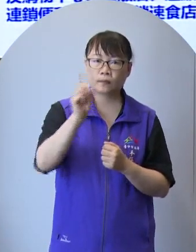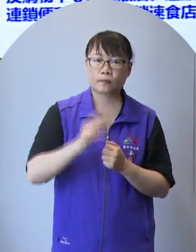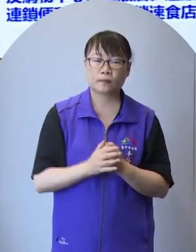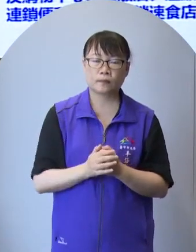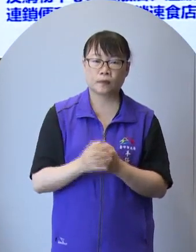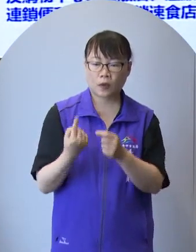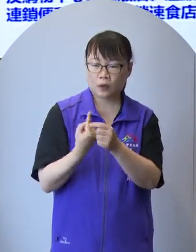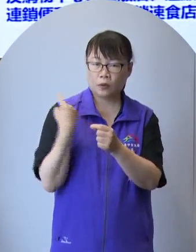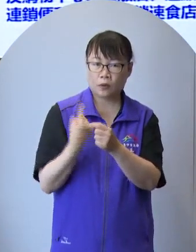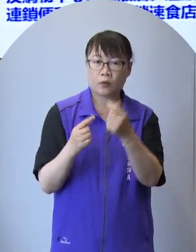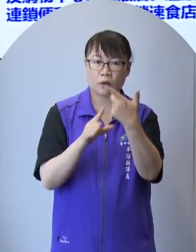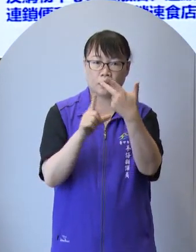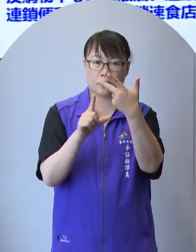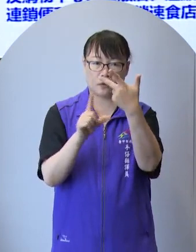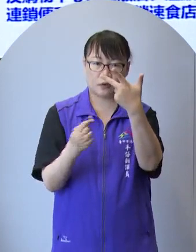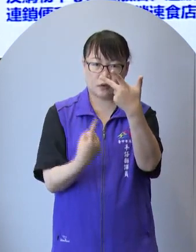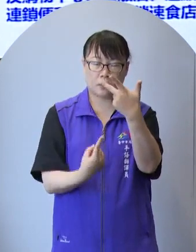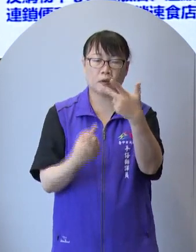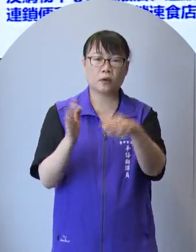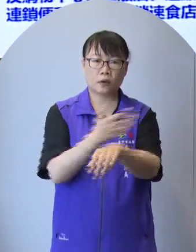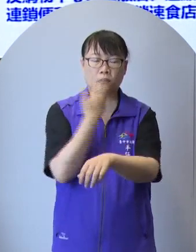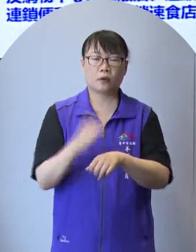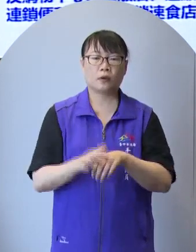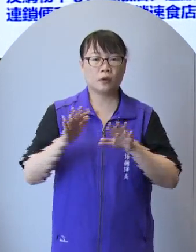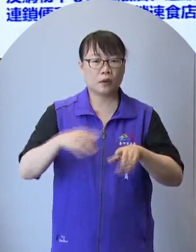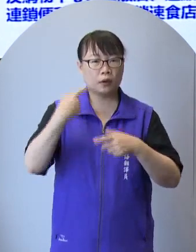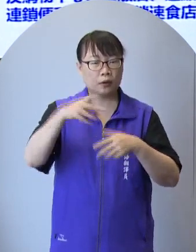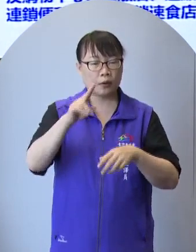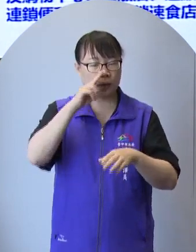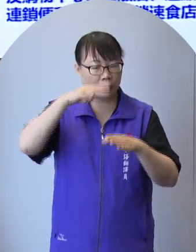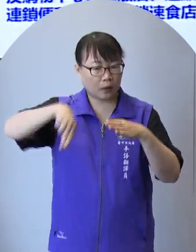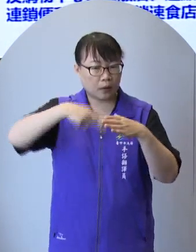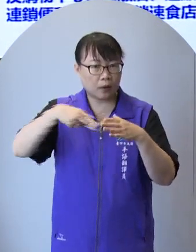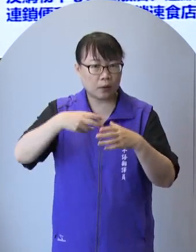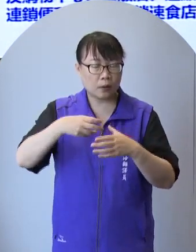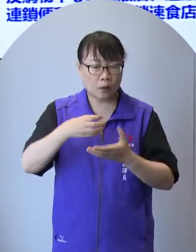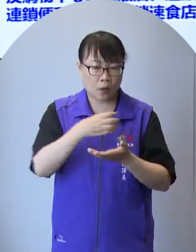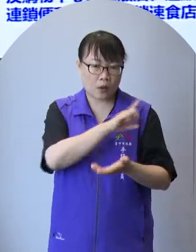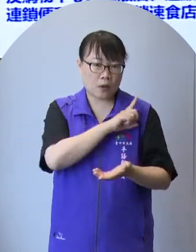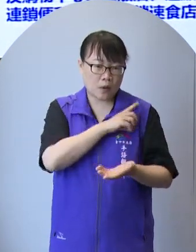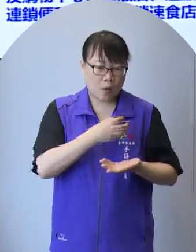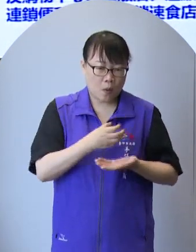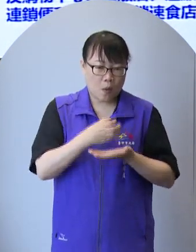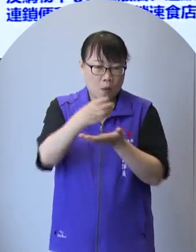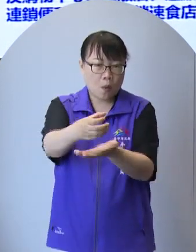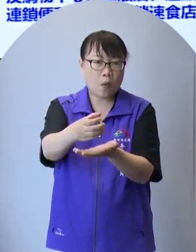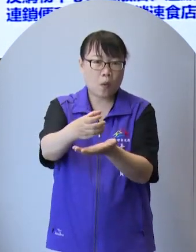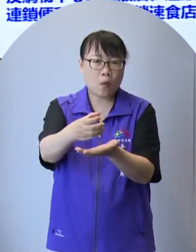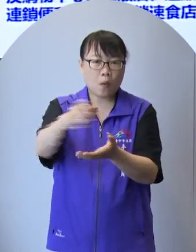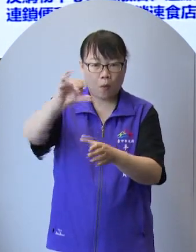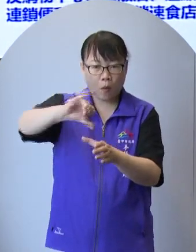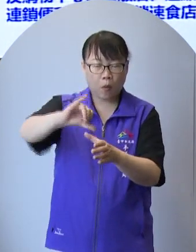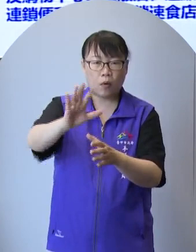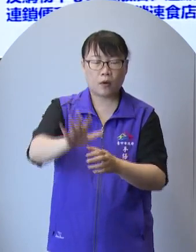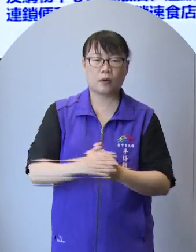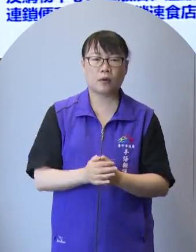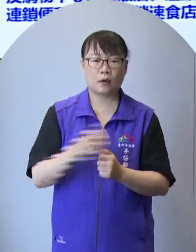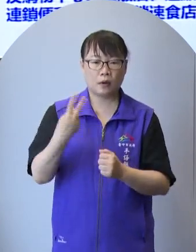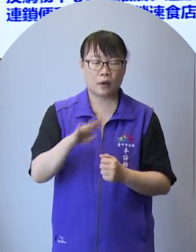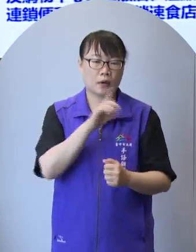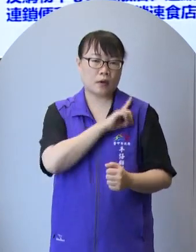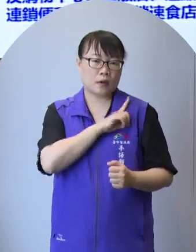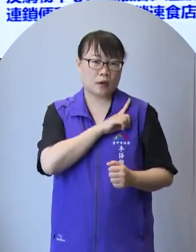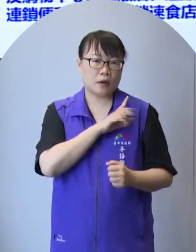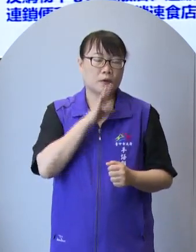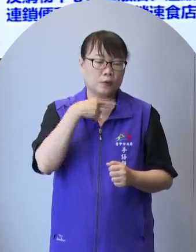从去年7月1日开始，所以很多人现在去喝咖啡都会自己带自己的咖啡杯。那现在大家出门也都会自己带饮料